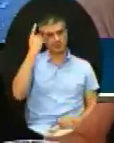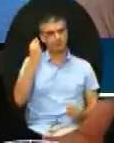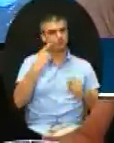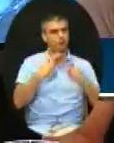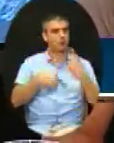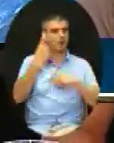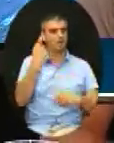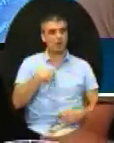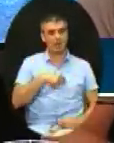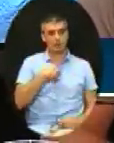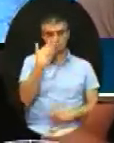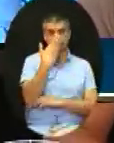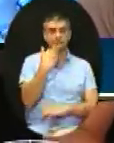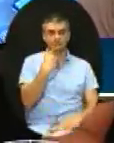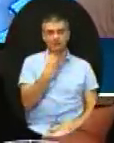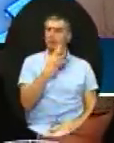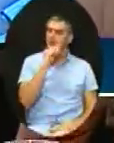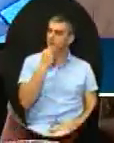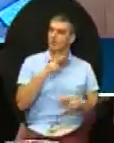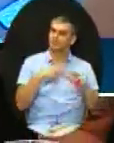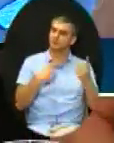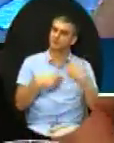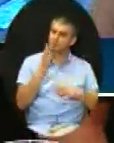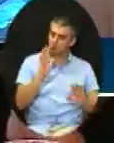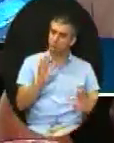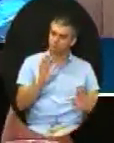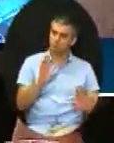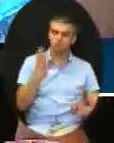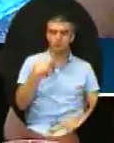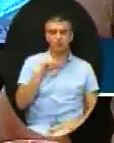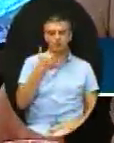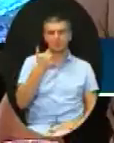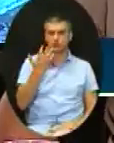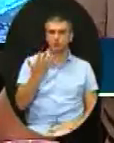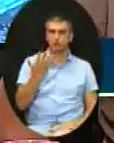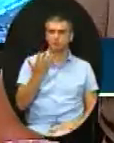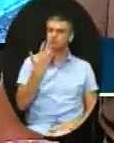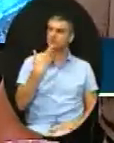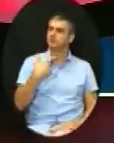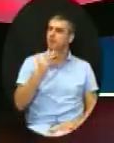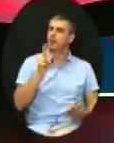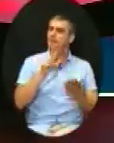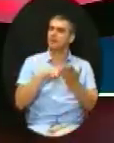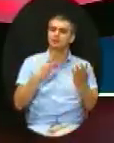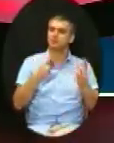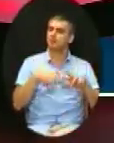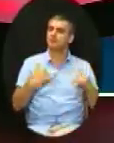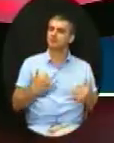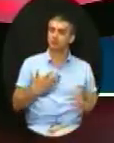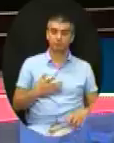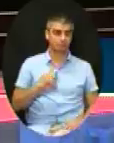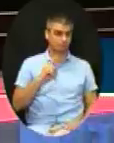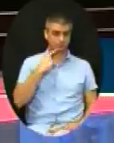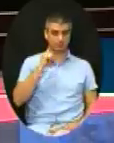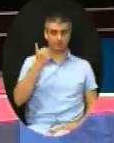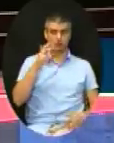הפוך, שאנחנו, מדינת ישראל... תכף נדבר על מצב הפוך, אבל בוא, קודם כל, כן. תספר לי על הבגץ, איפה הוא עומד? קודם